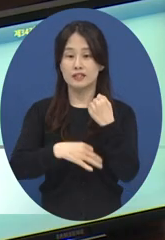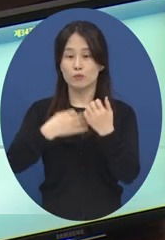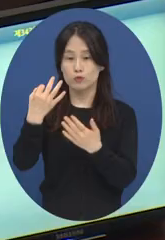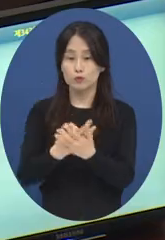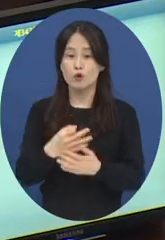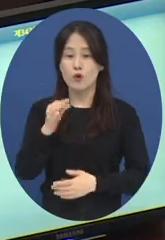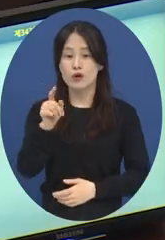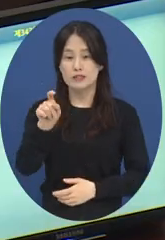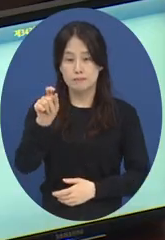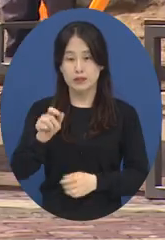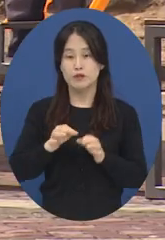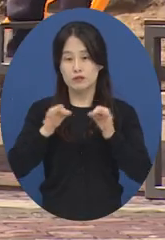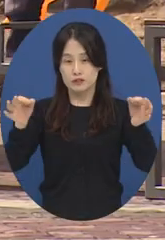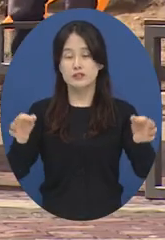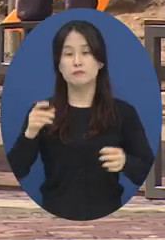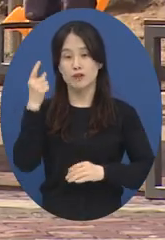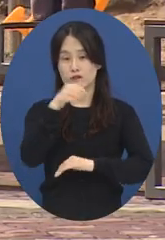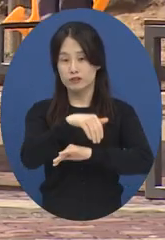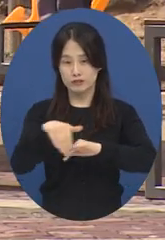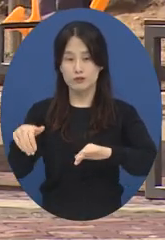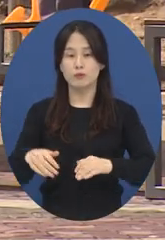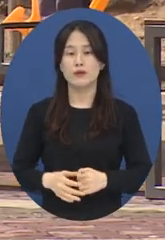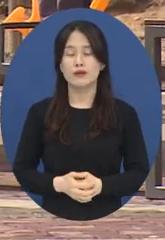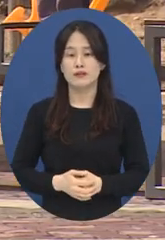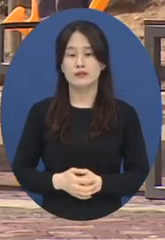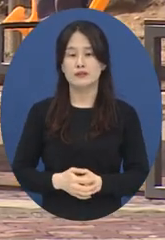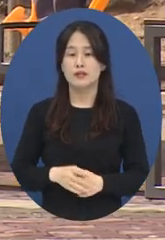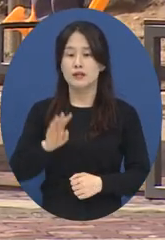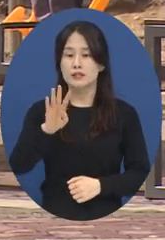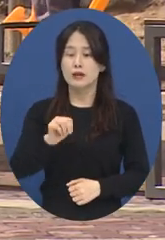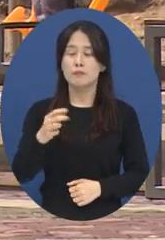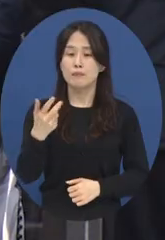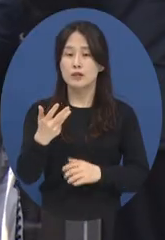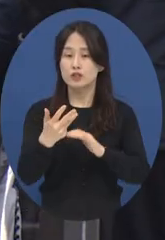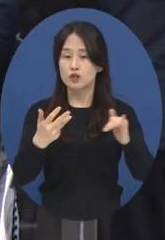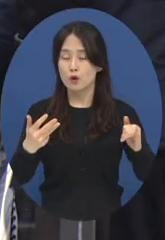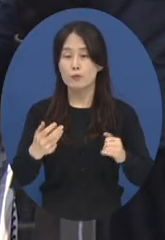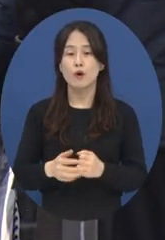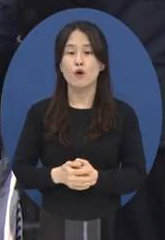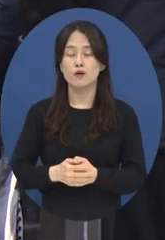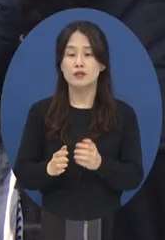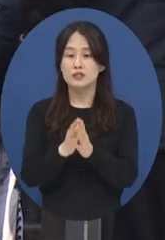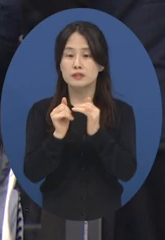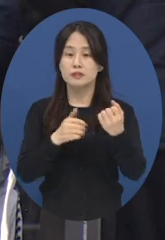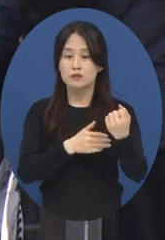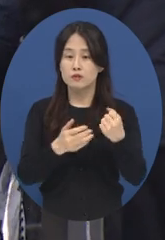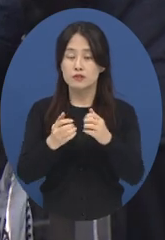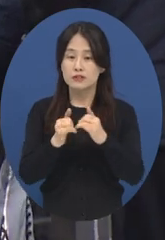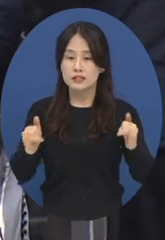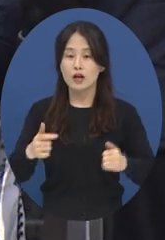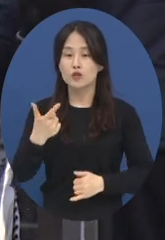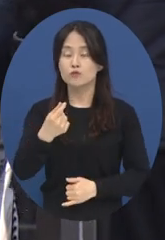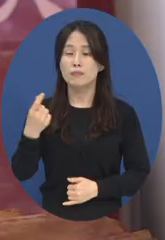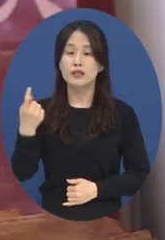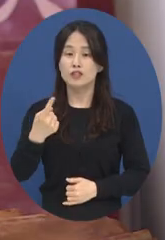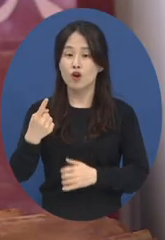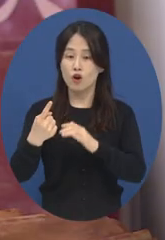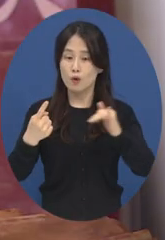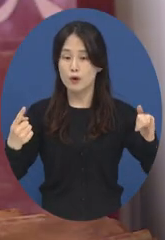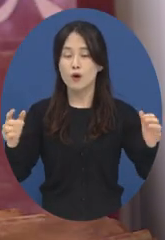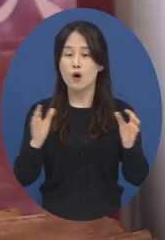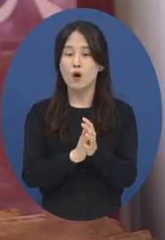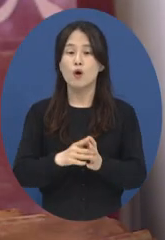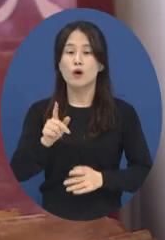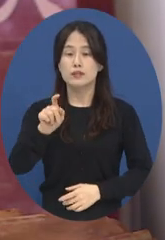받게 됐습니다 결혼이민자 4만 8000여 명 영주권자 6만 1000여 명 등 총 10만